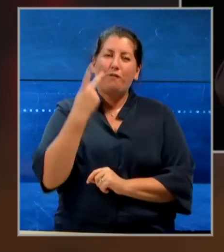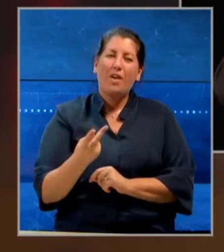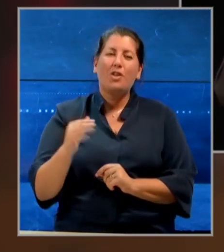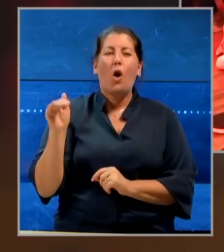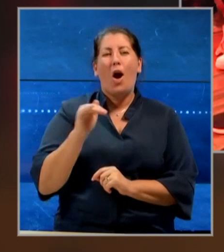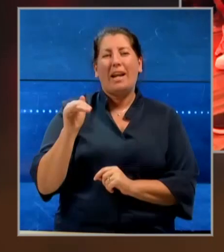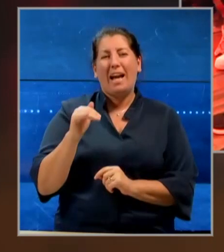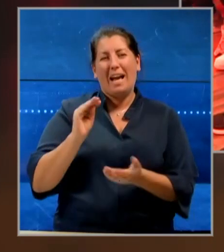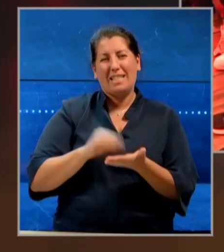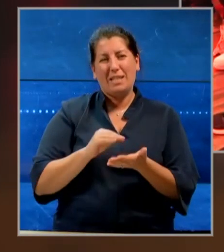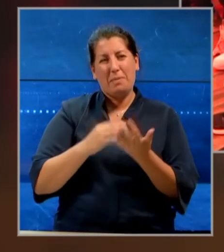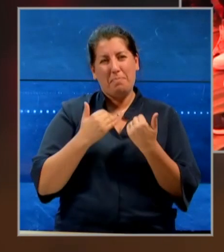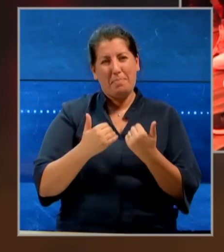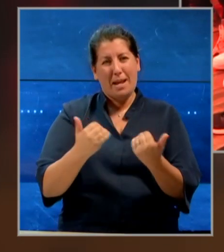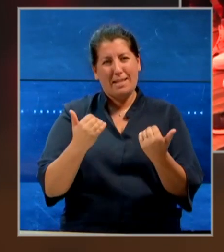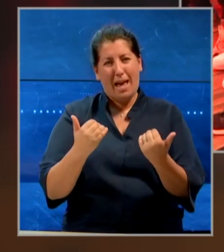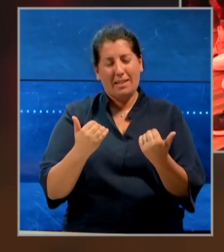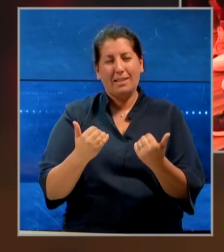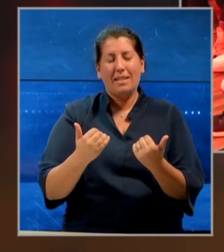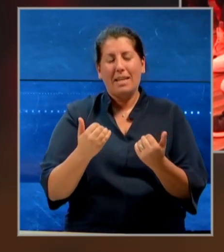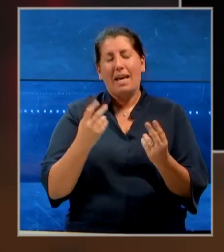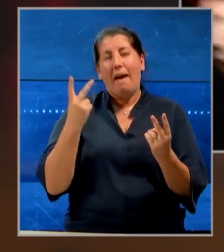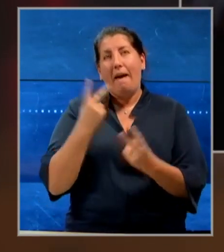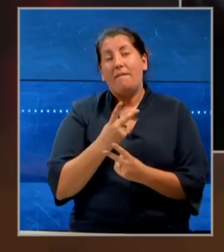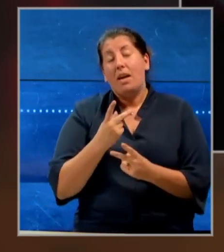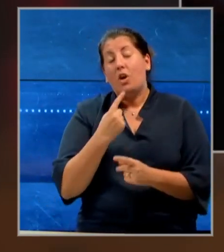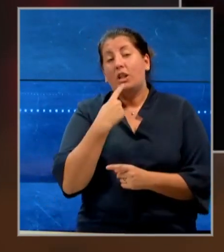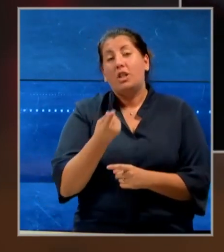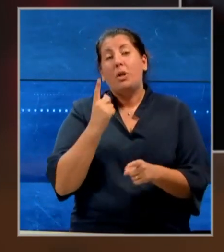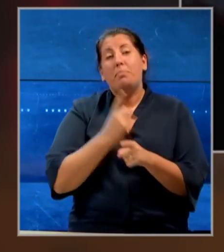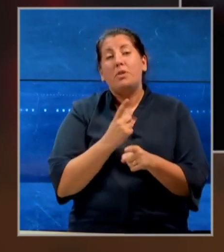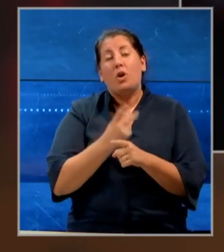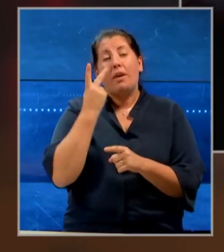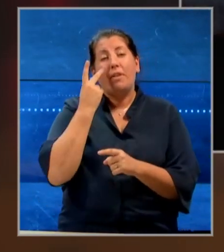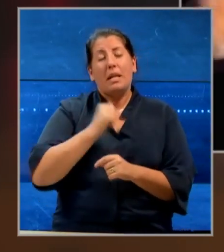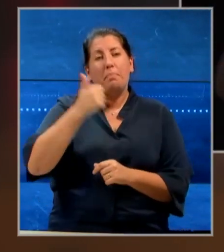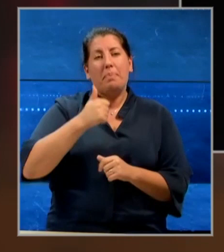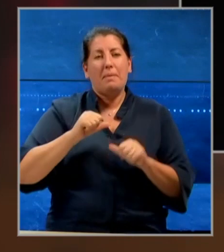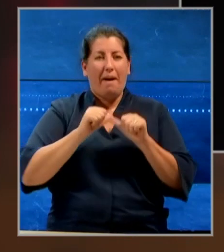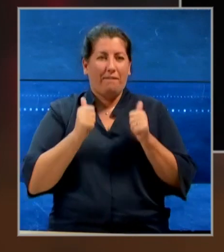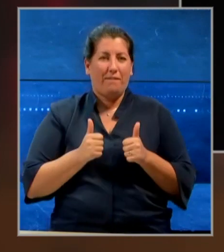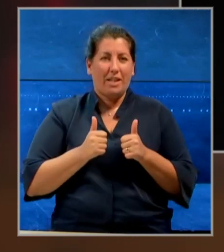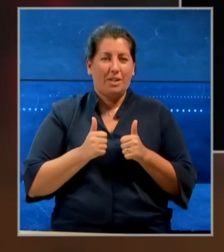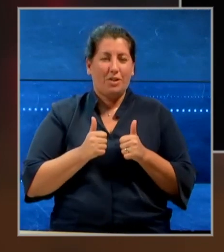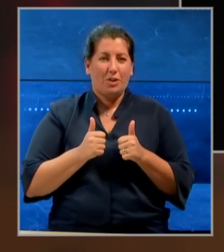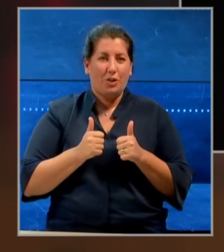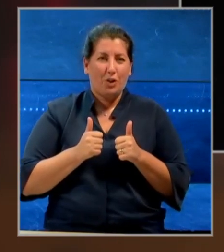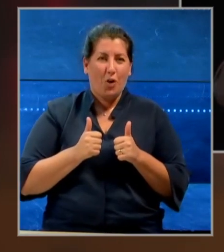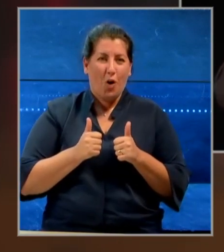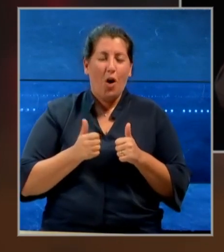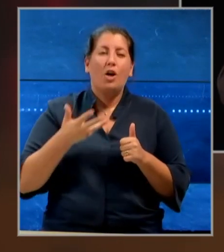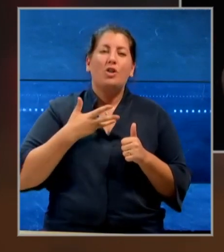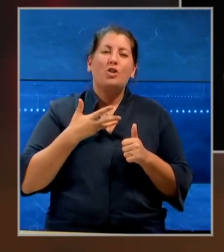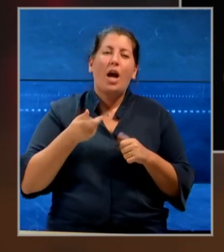sai, bisogna andare sul fatto fisico. Noi, qui c'è Michele Andrizzani, che mi associa, anche lui, ex giocatore del Bari.